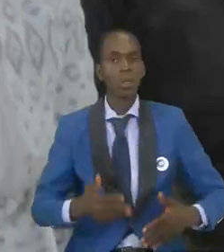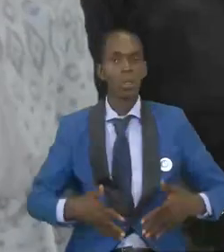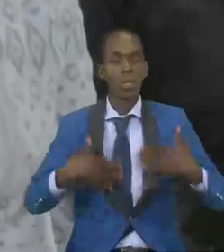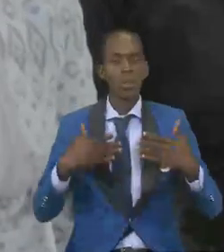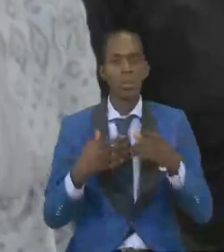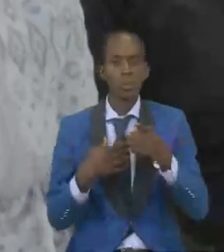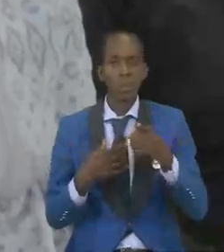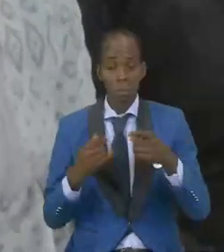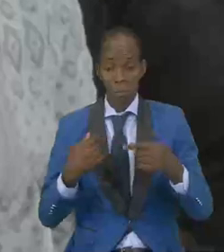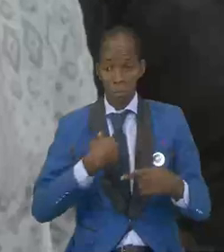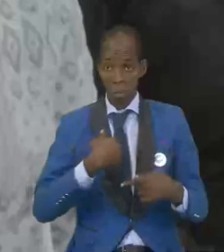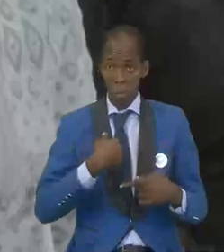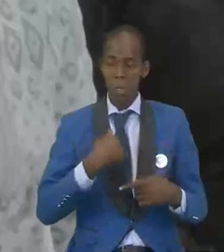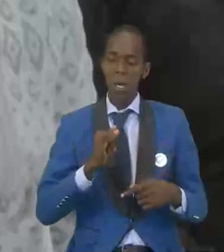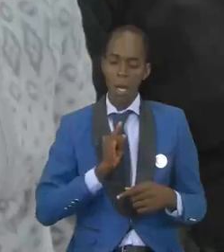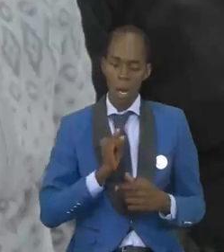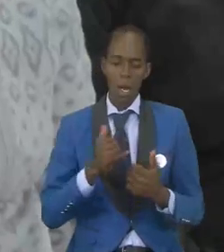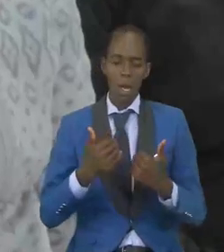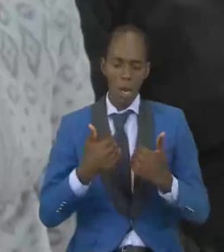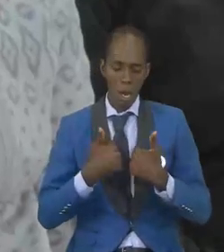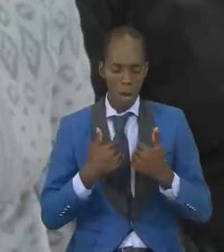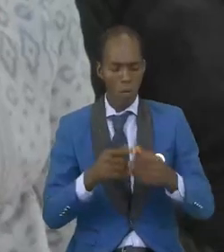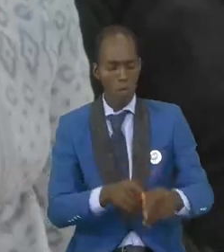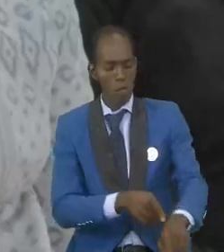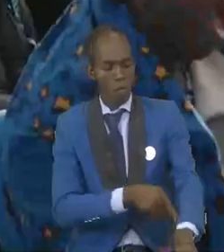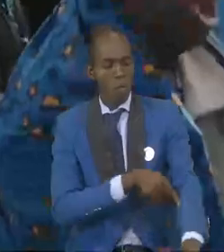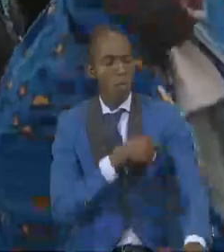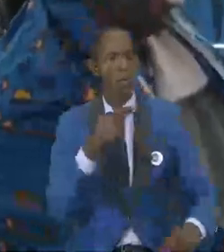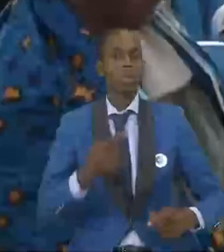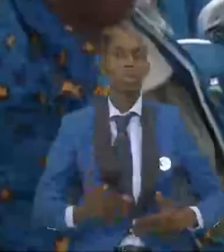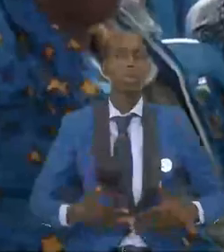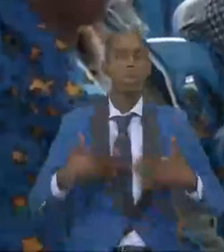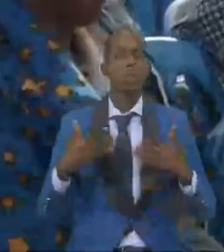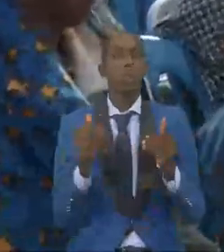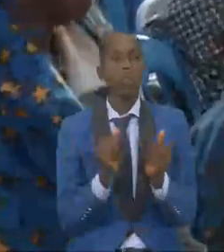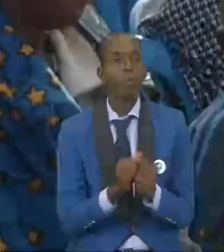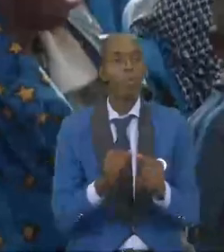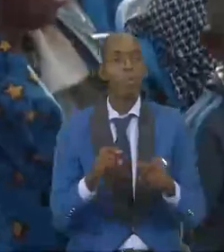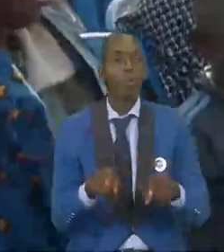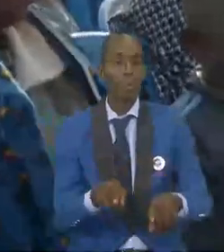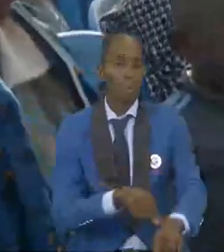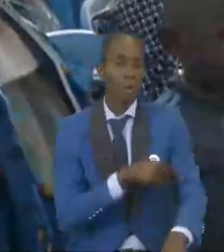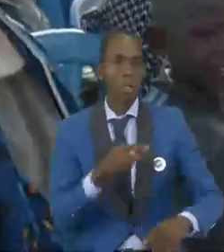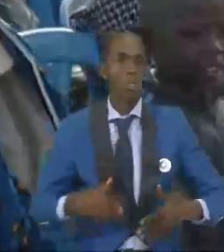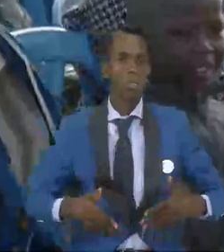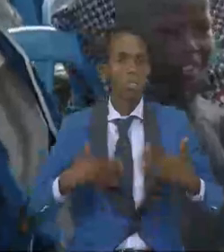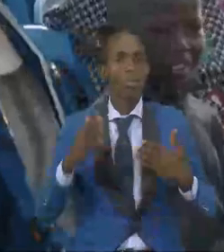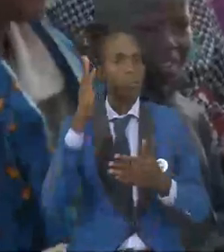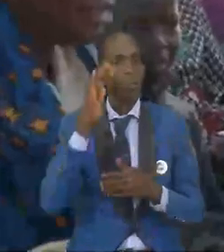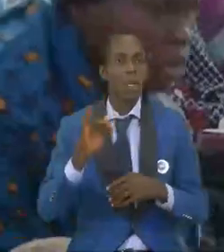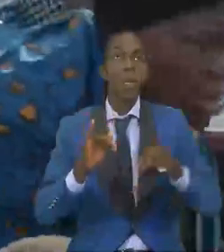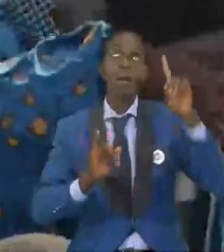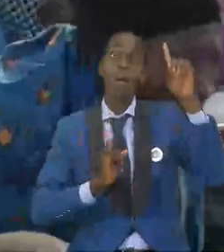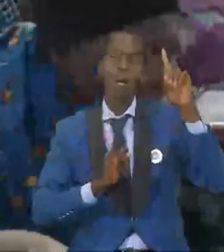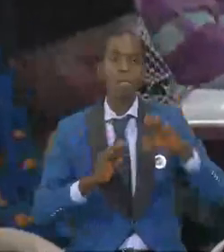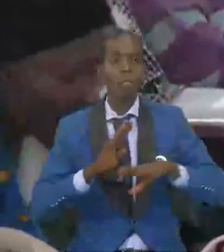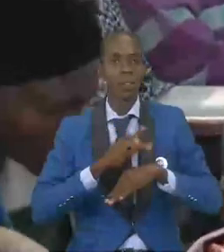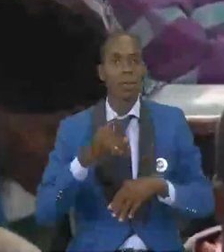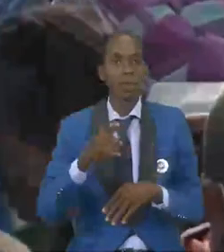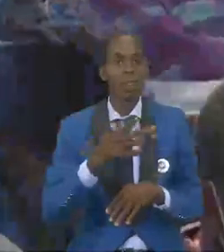c'est nous qui avons de longjou j'ai de longs jours et je le rassasierai de Longjumeau